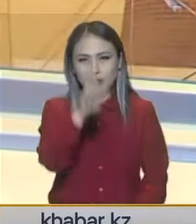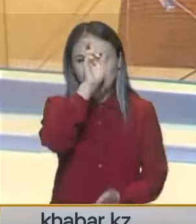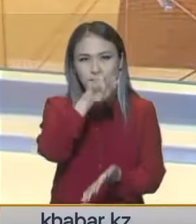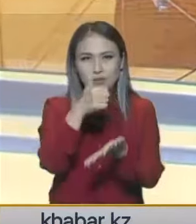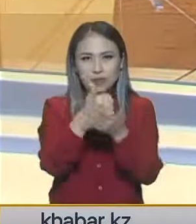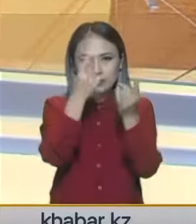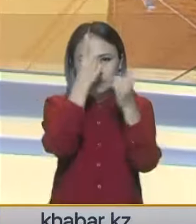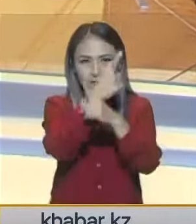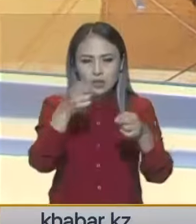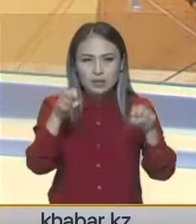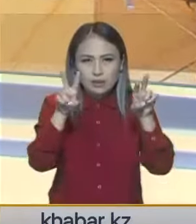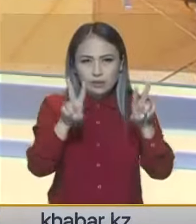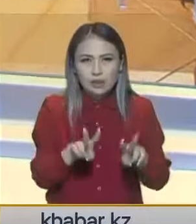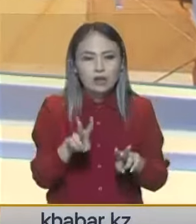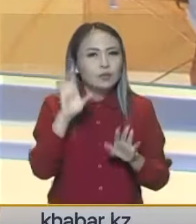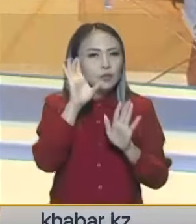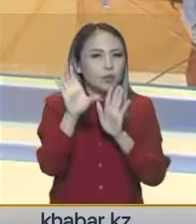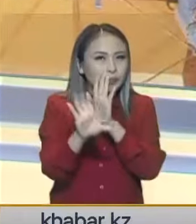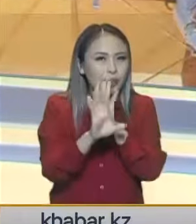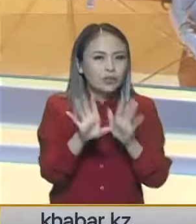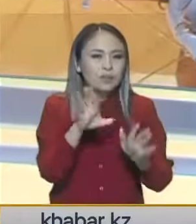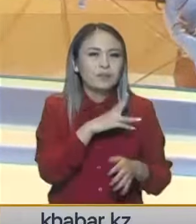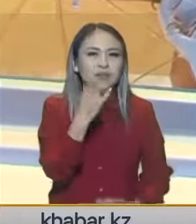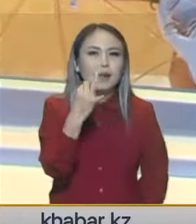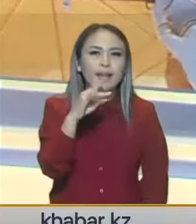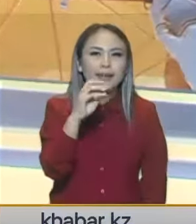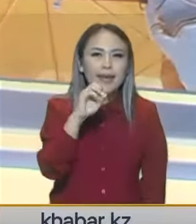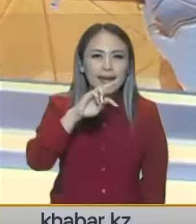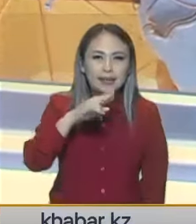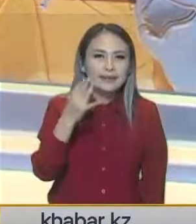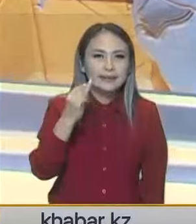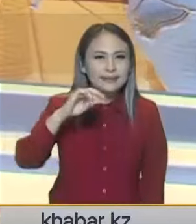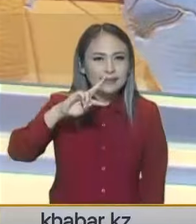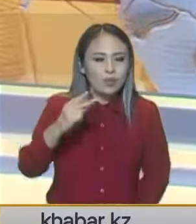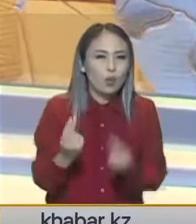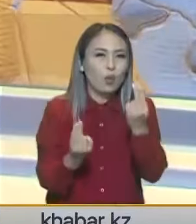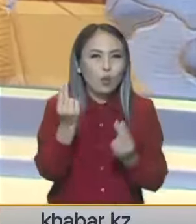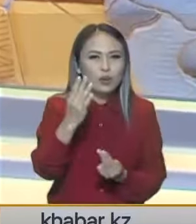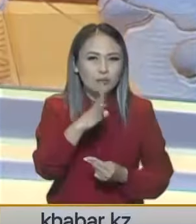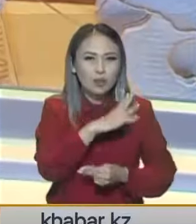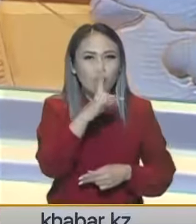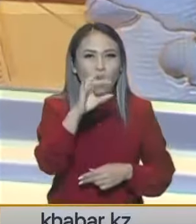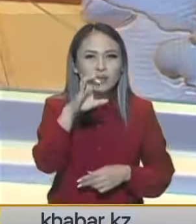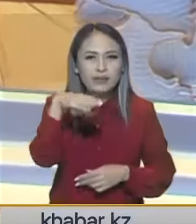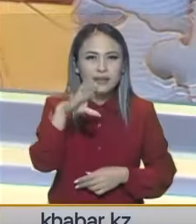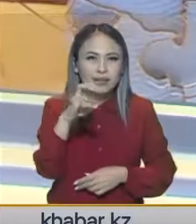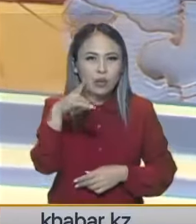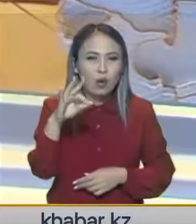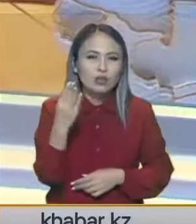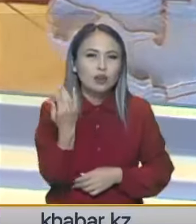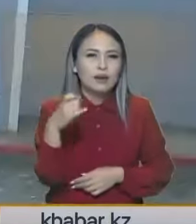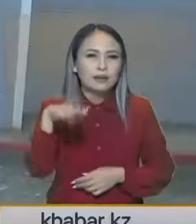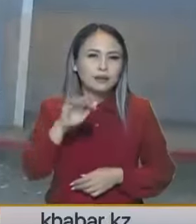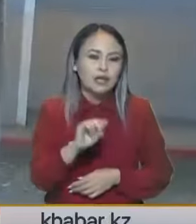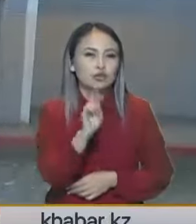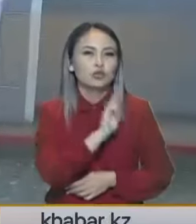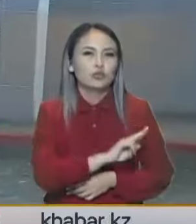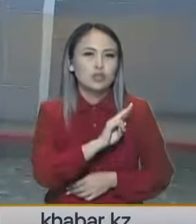Мемлекет басшысының жолдауын арнайы тыңдаған қарағандылық кенші Даниэль Диль ойын ортаға салды. Ол Костенко шахтасының тау-кен